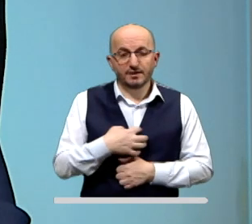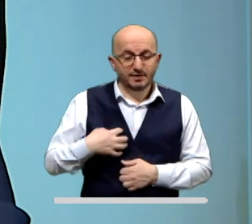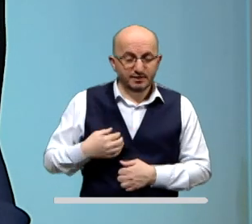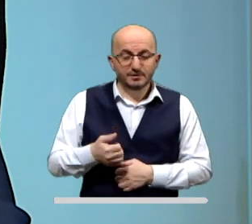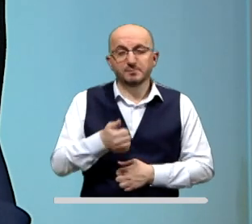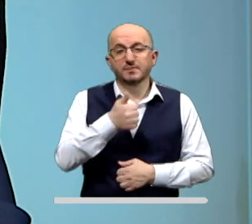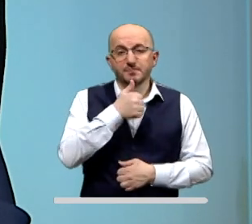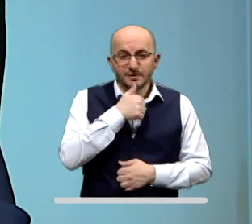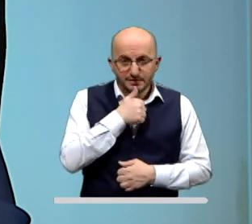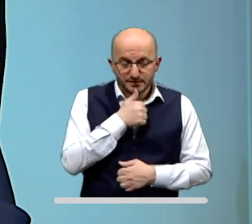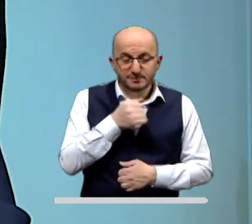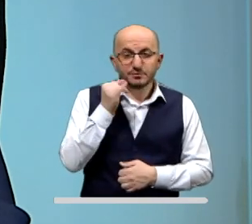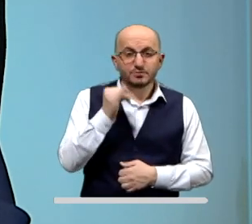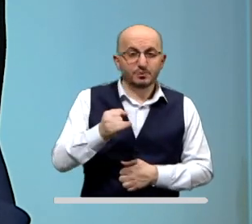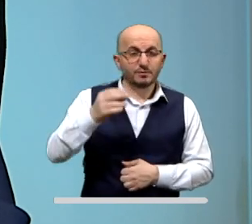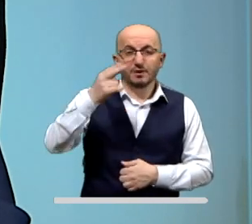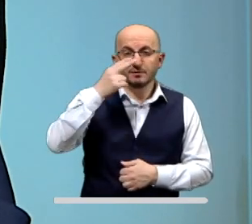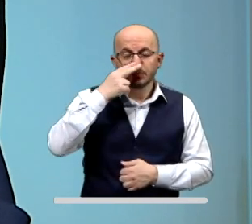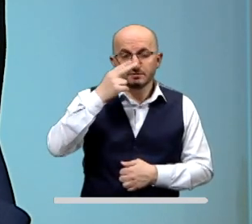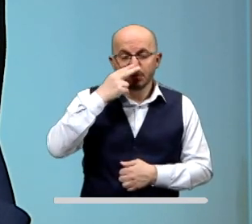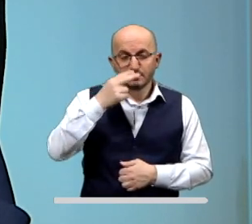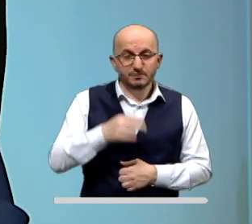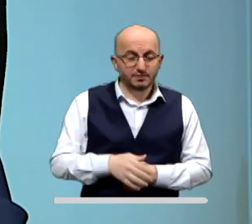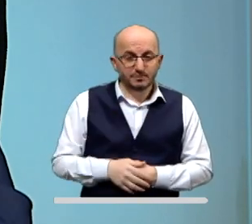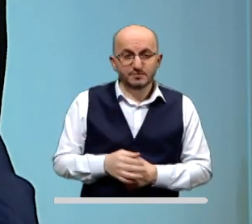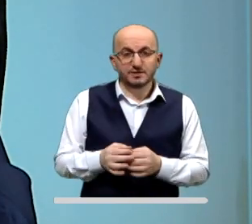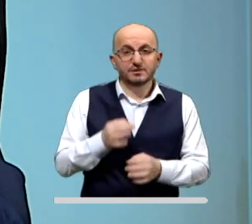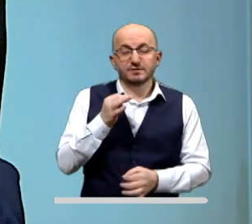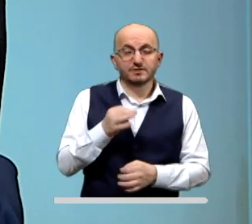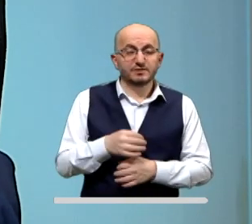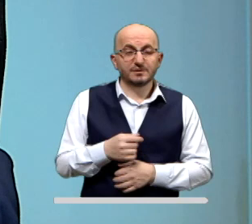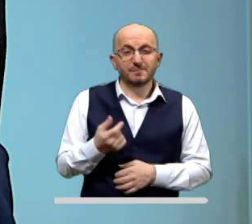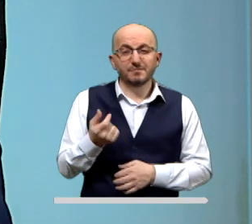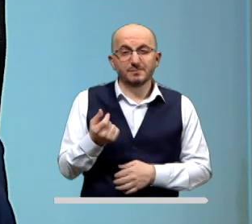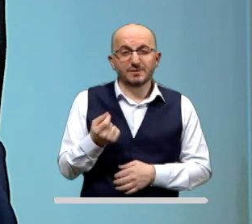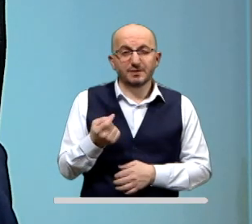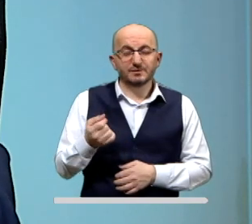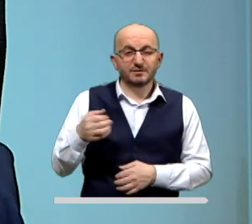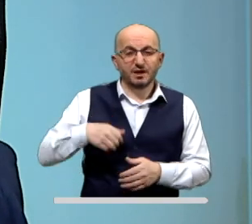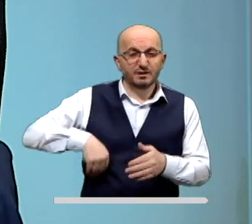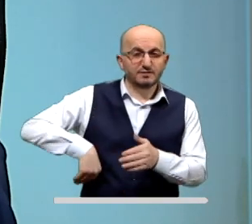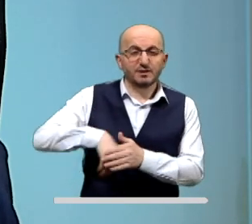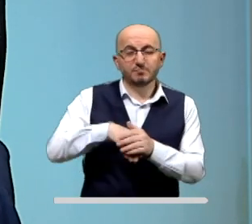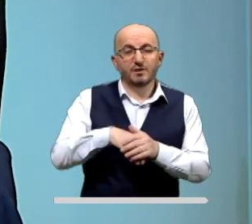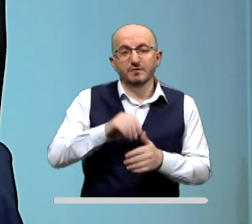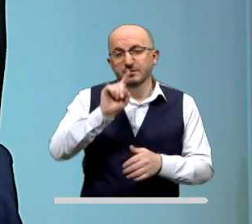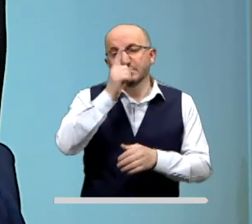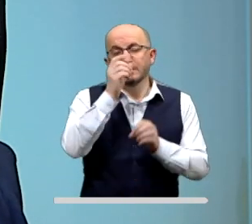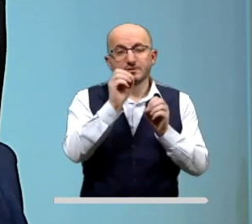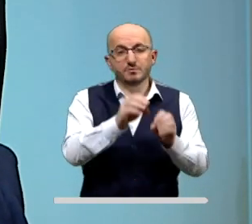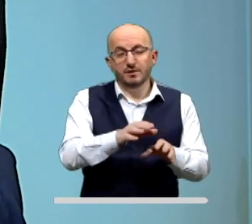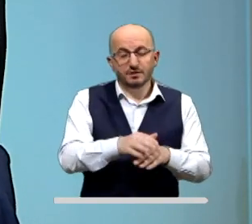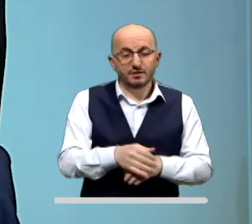babaların bu kötü alışkanlığa Müptela olmuş birisini biraz daha bir tekme vurarak yalnız bırakarak